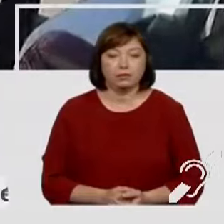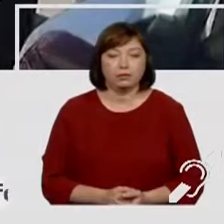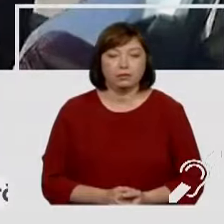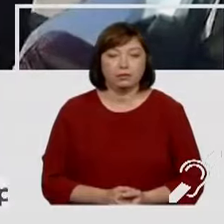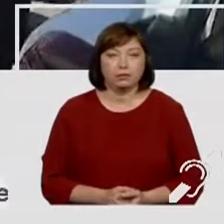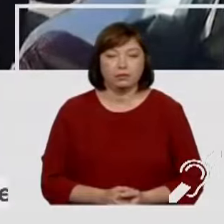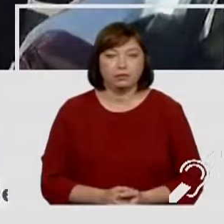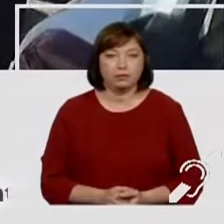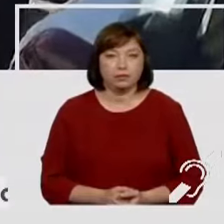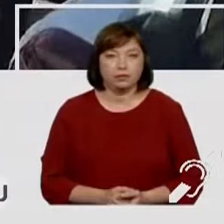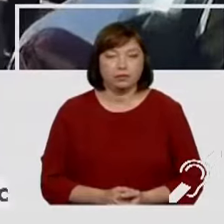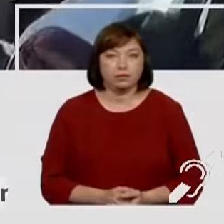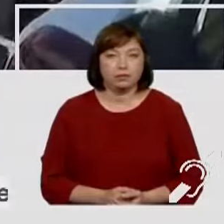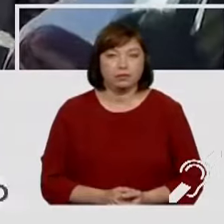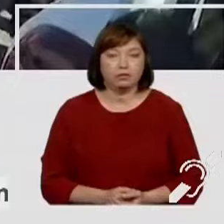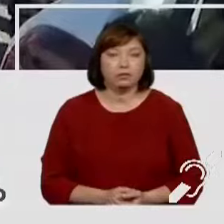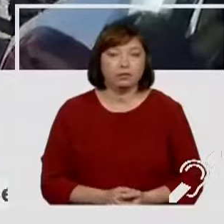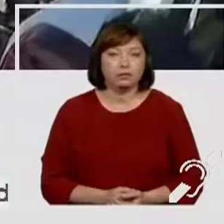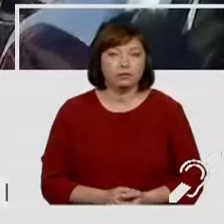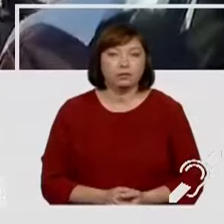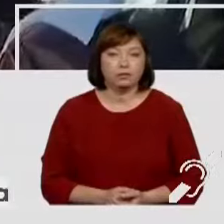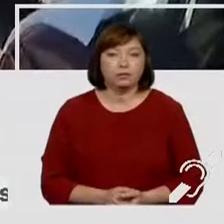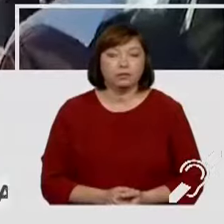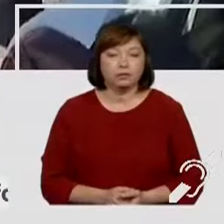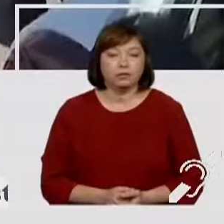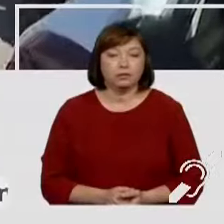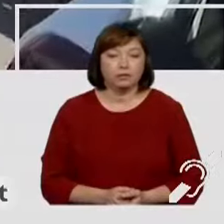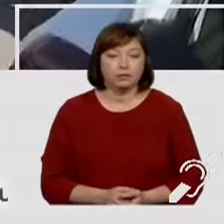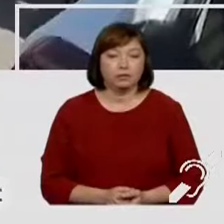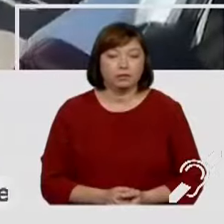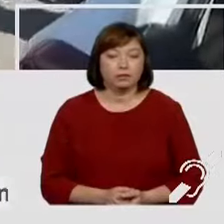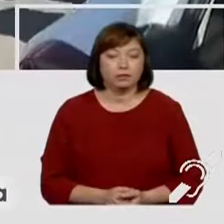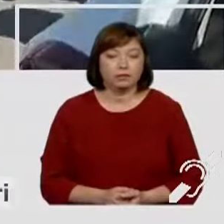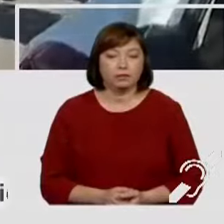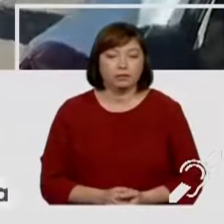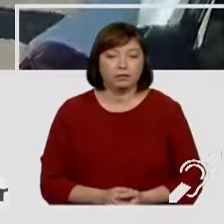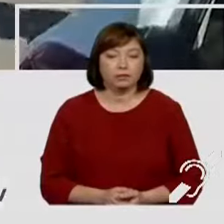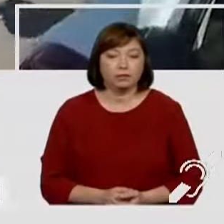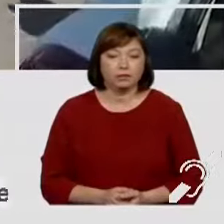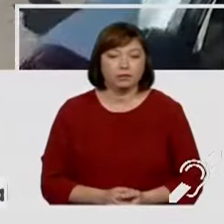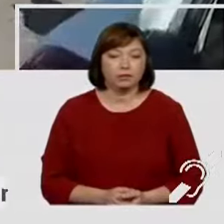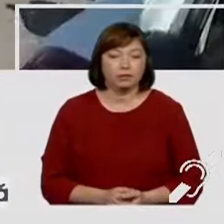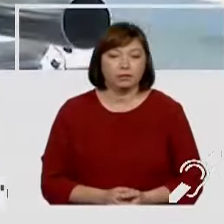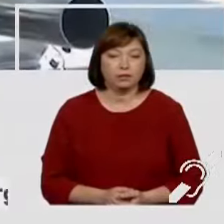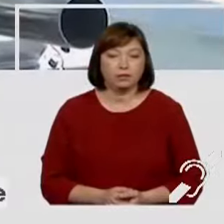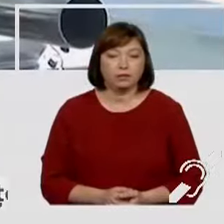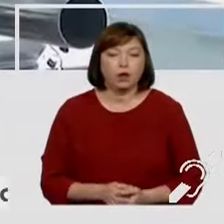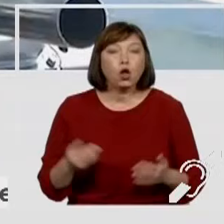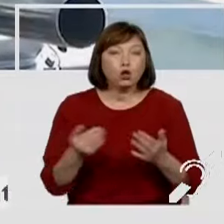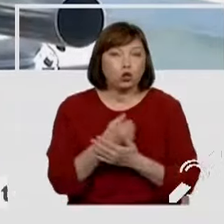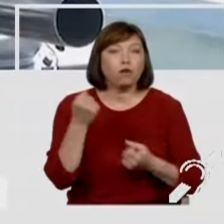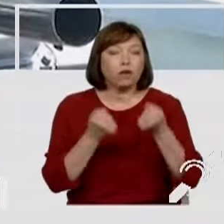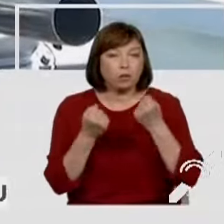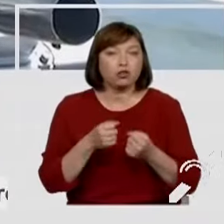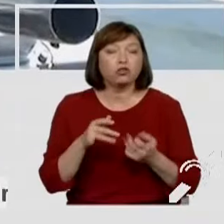cu toții că în ultima perioadă, la nivel național, ne ciocnim cu mai multe focare, atât de peste porcina africană, rabie. Noile automobile